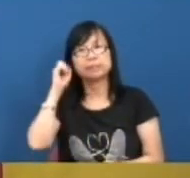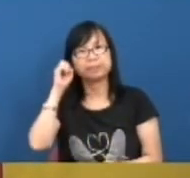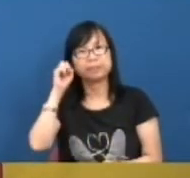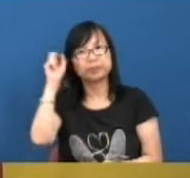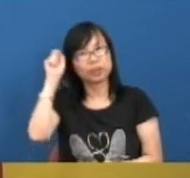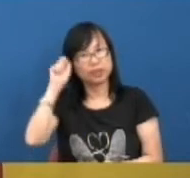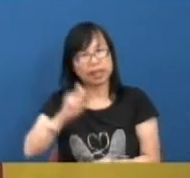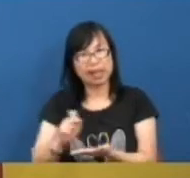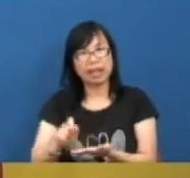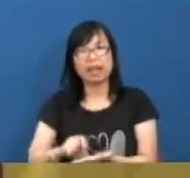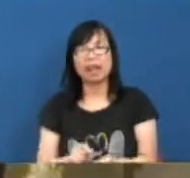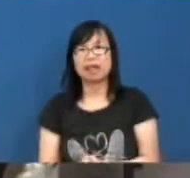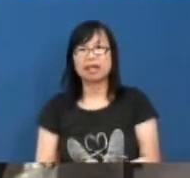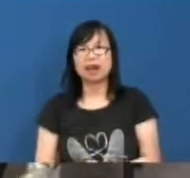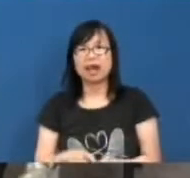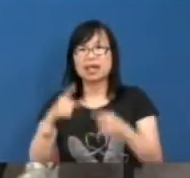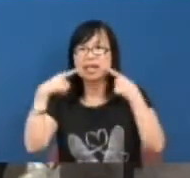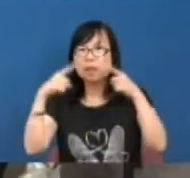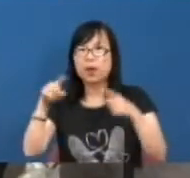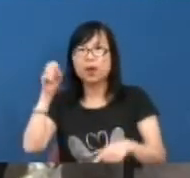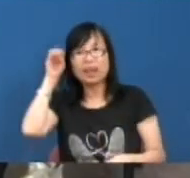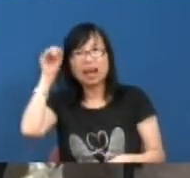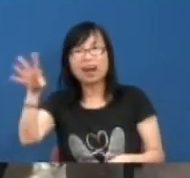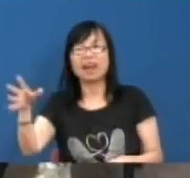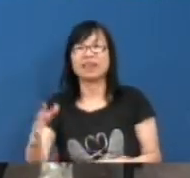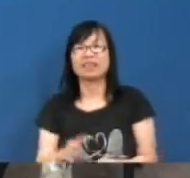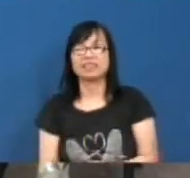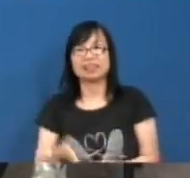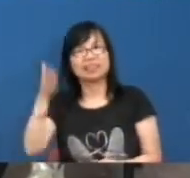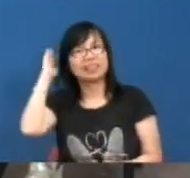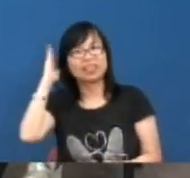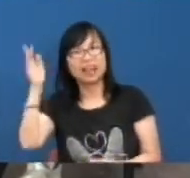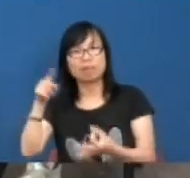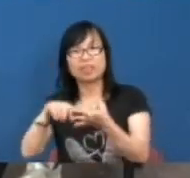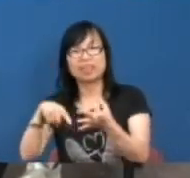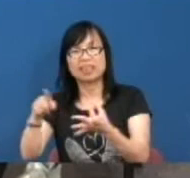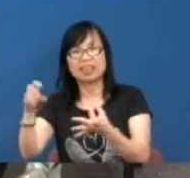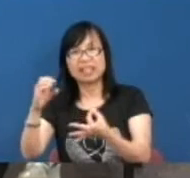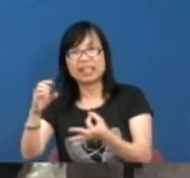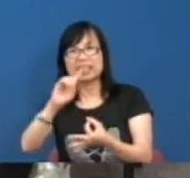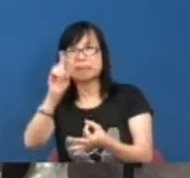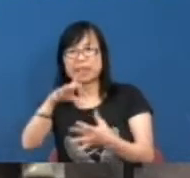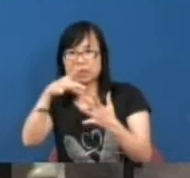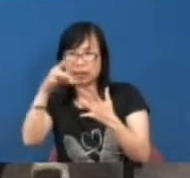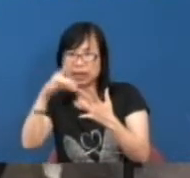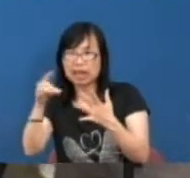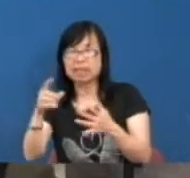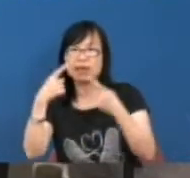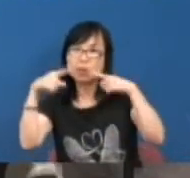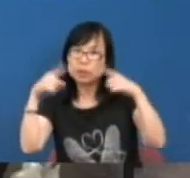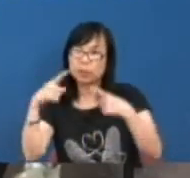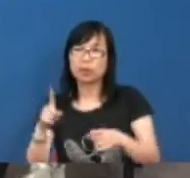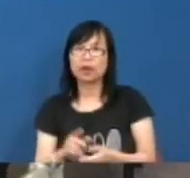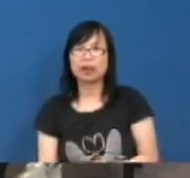歌唱作家音樂作家咧，阿張美雄先生咧，就將你點解你要揀嗰首歌，或者你介紹一下先